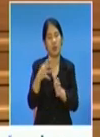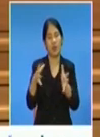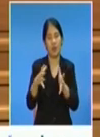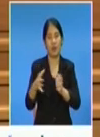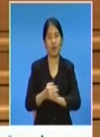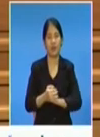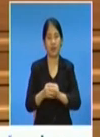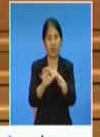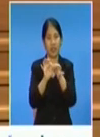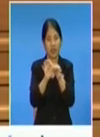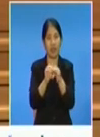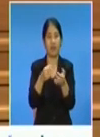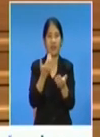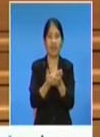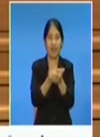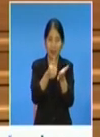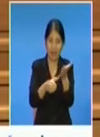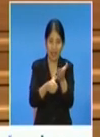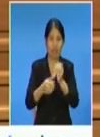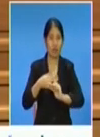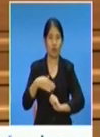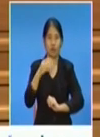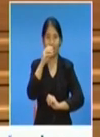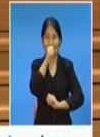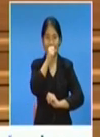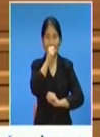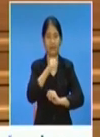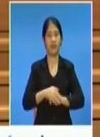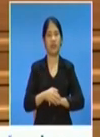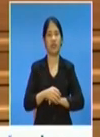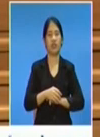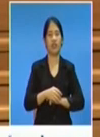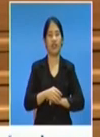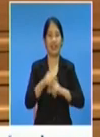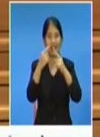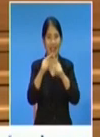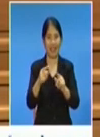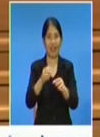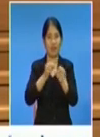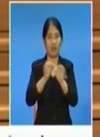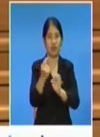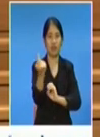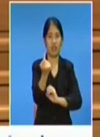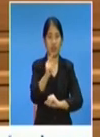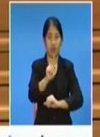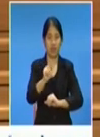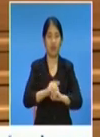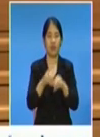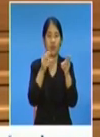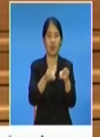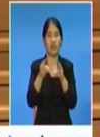หลีกเลี่ยงภาษีผมจะไม่พูดผมพูดเรื่องเดียวครับในเรื่องของการประกวดราคา